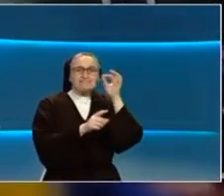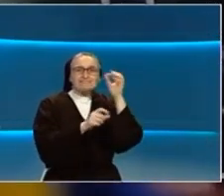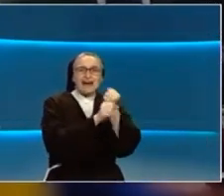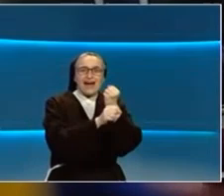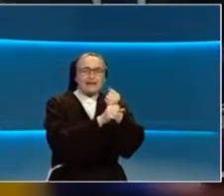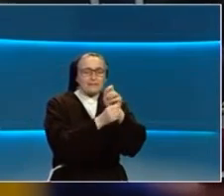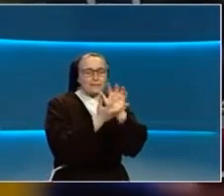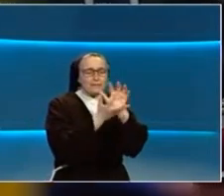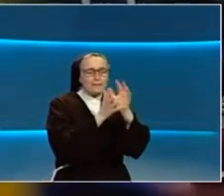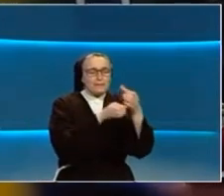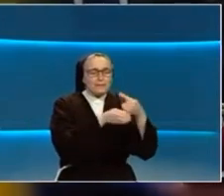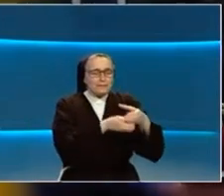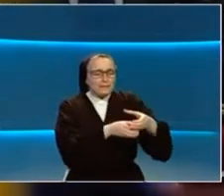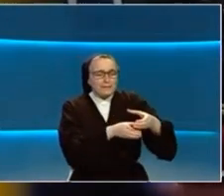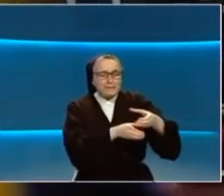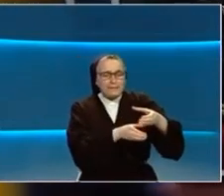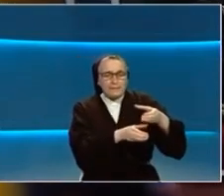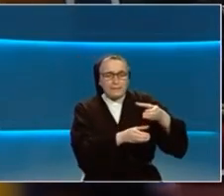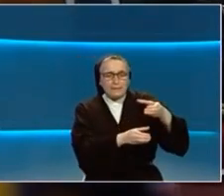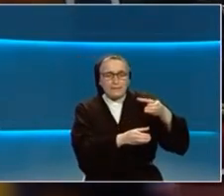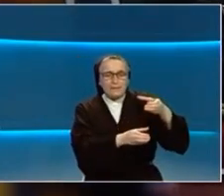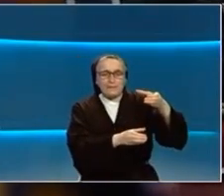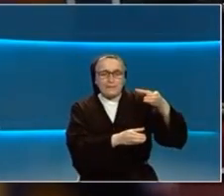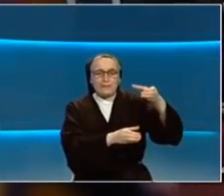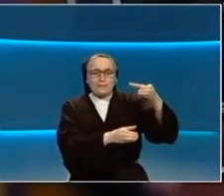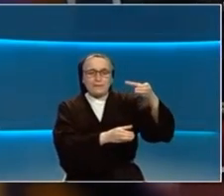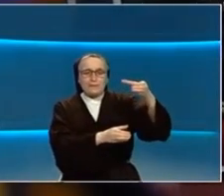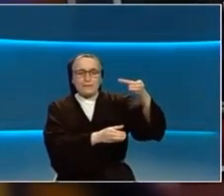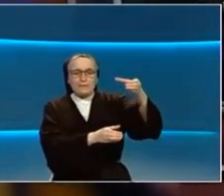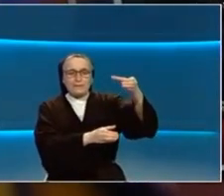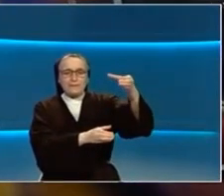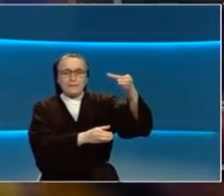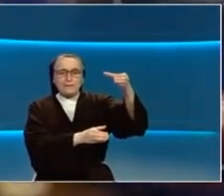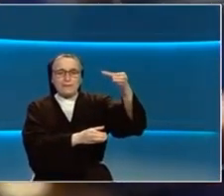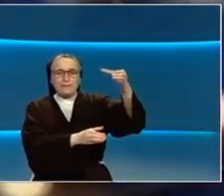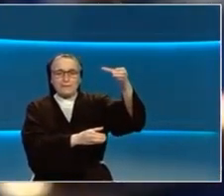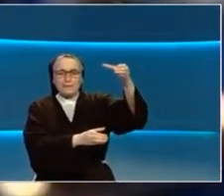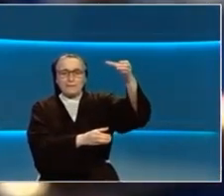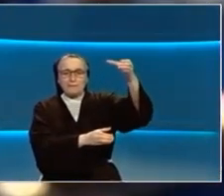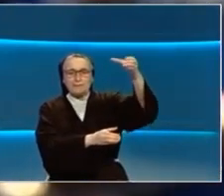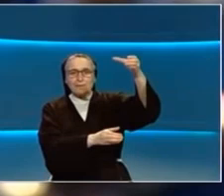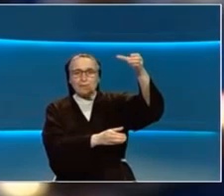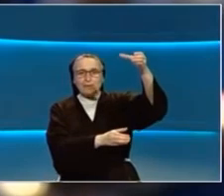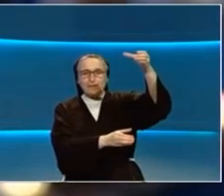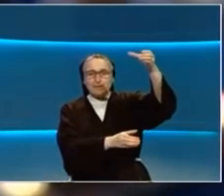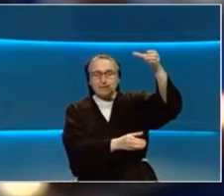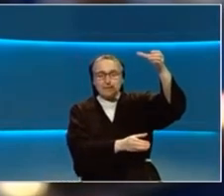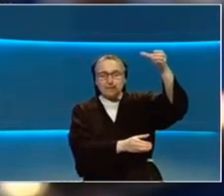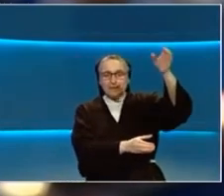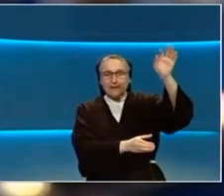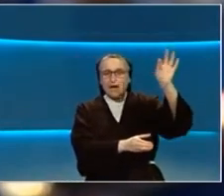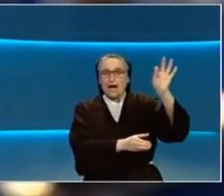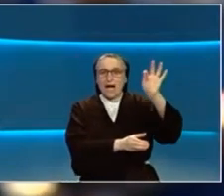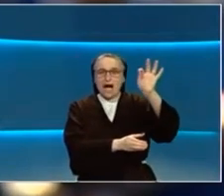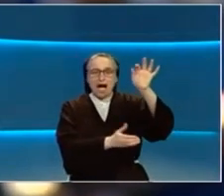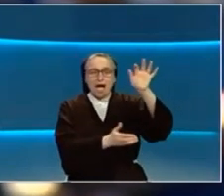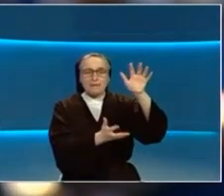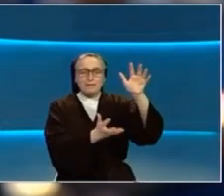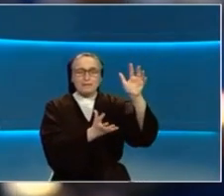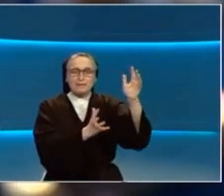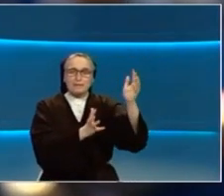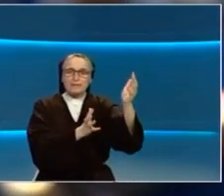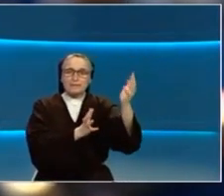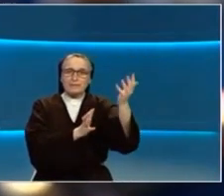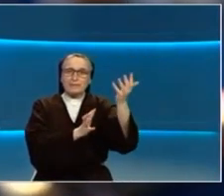Alitur enim liquantibus ceris, quas in substantiam